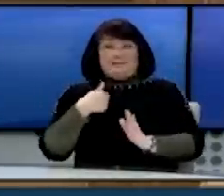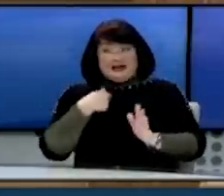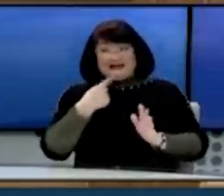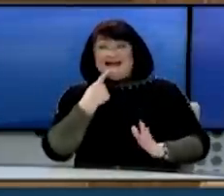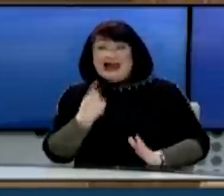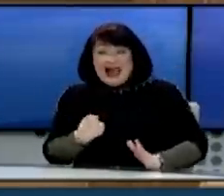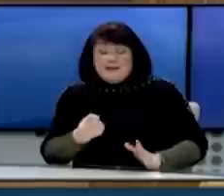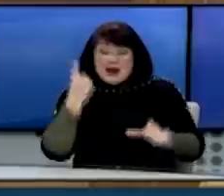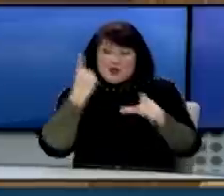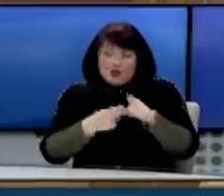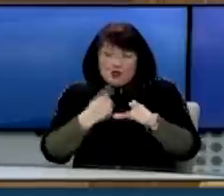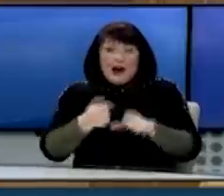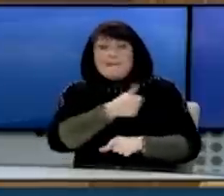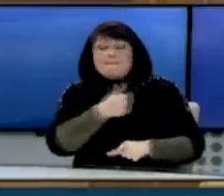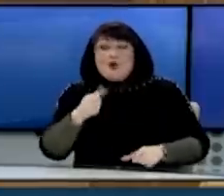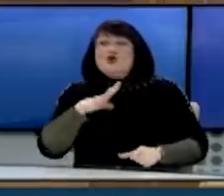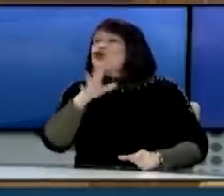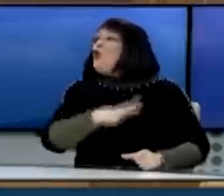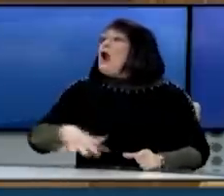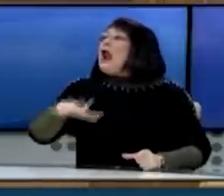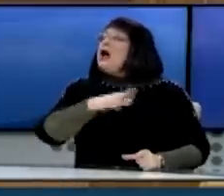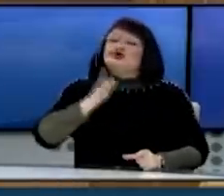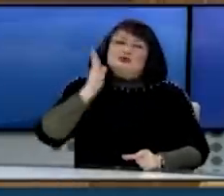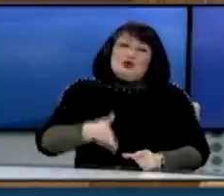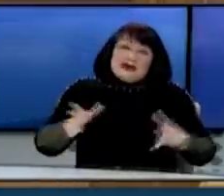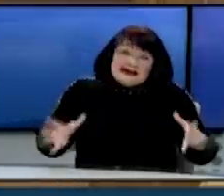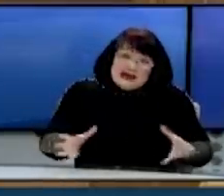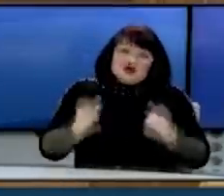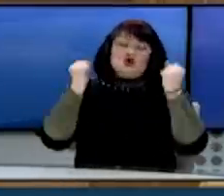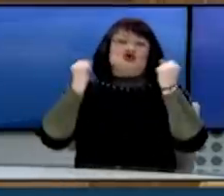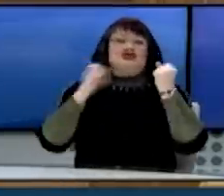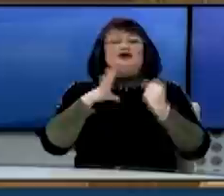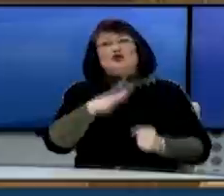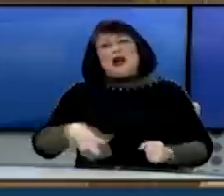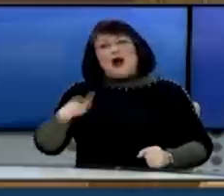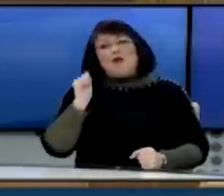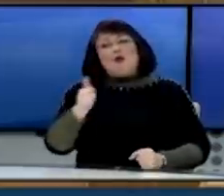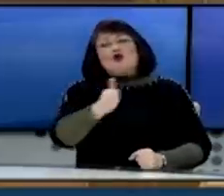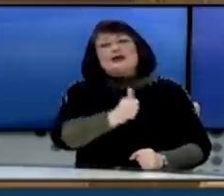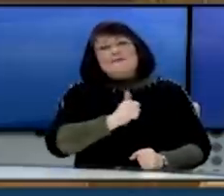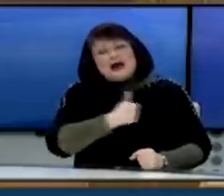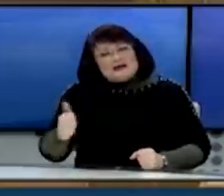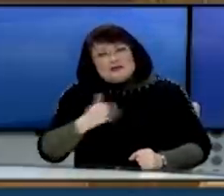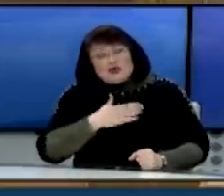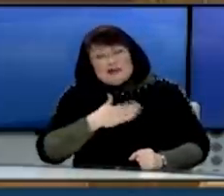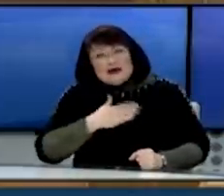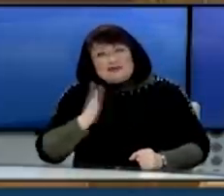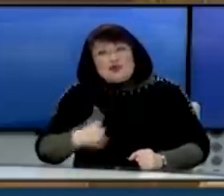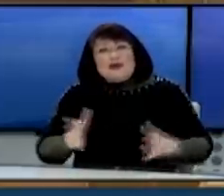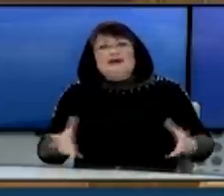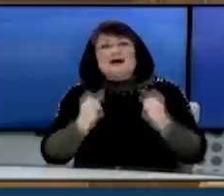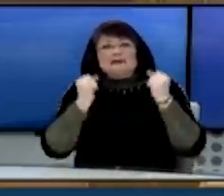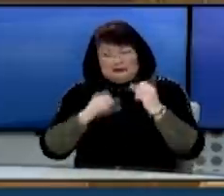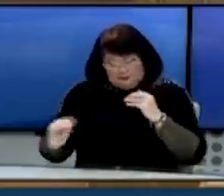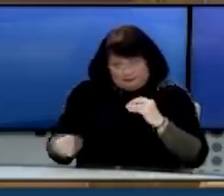ΚΚΕ, μόνο ο λαός μπορεί να σώσει το λαό, δεν είναι απλά ένα σύνθημα που